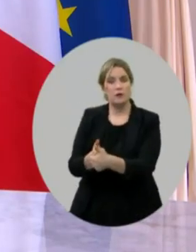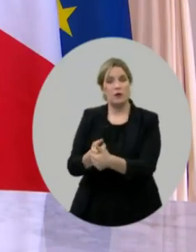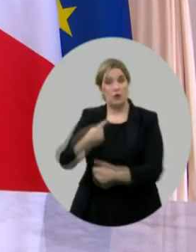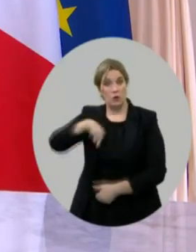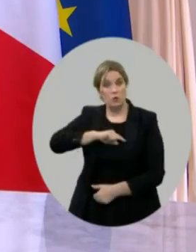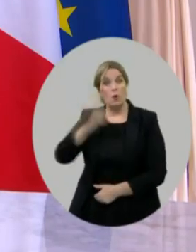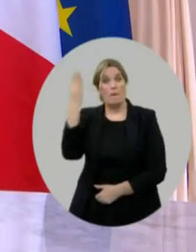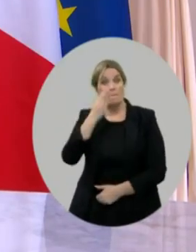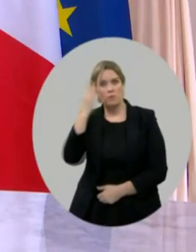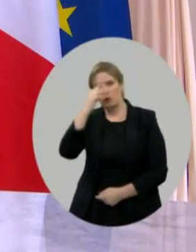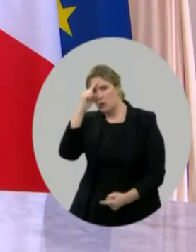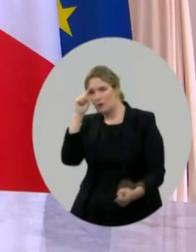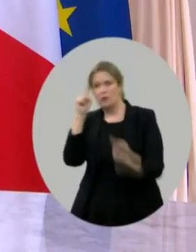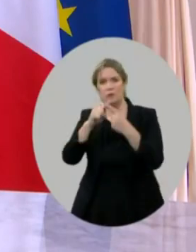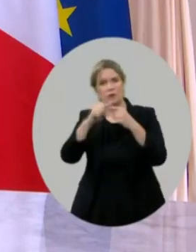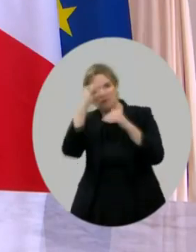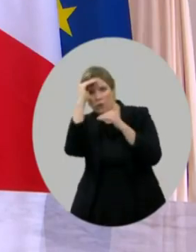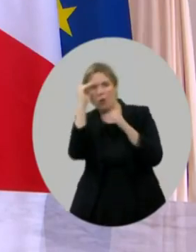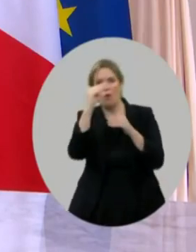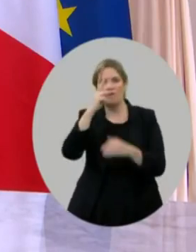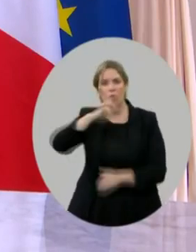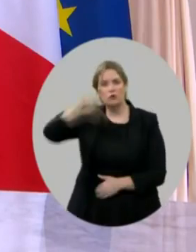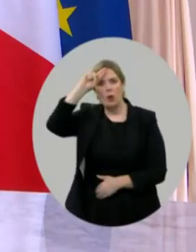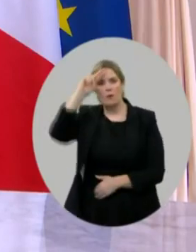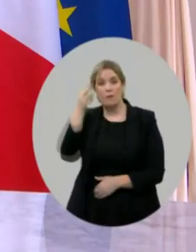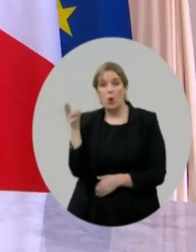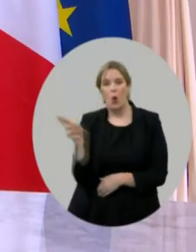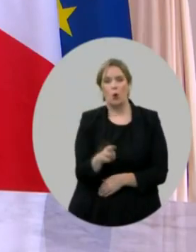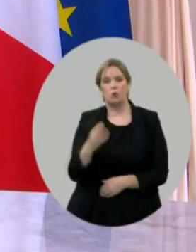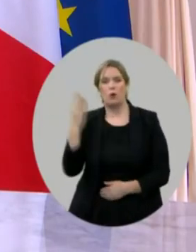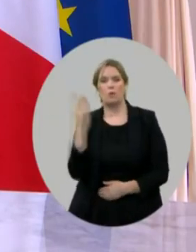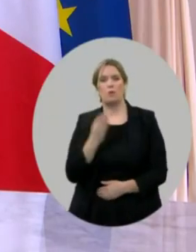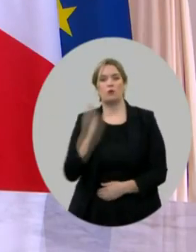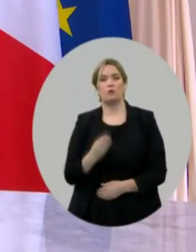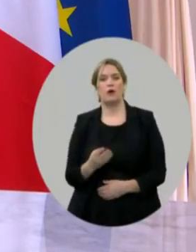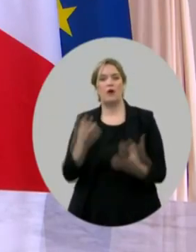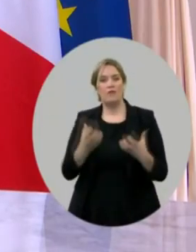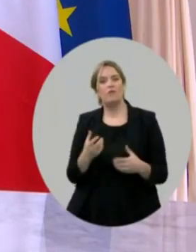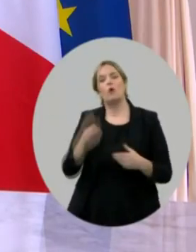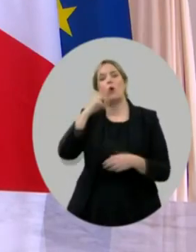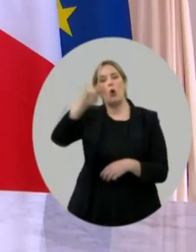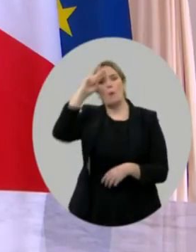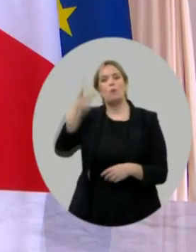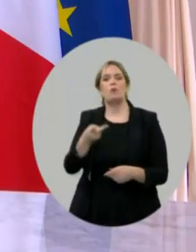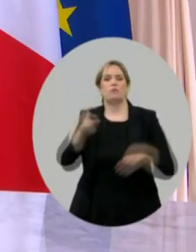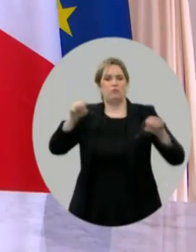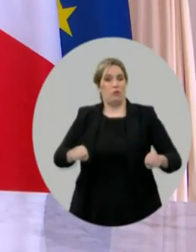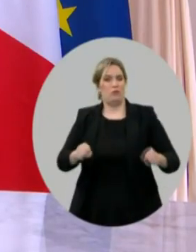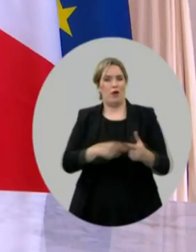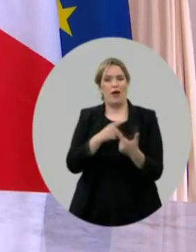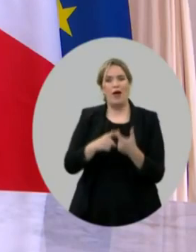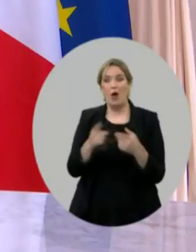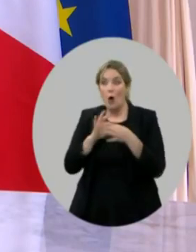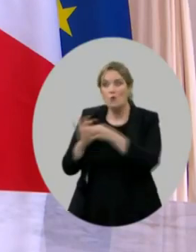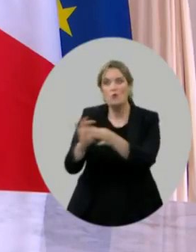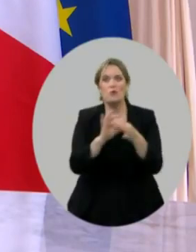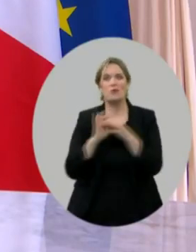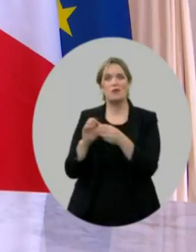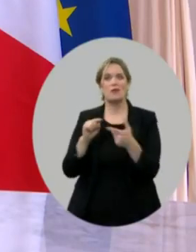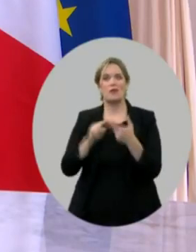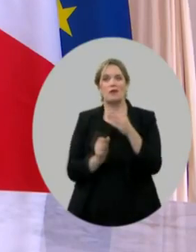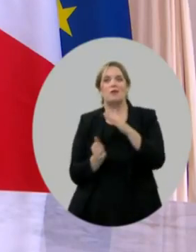de retrouver l'ambition européenne, de retrouver une Europe plus souveraine, plus unie, plus démocratique.